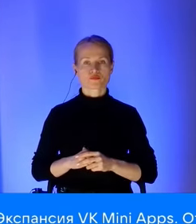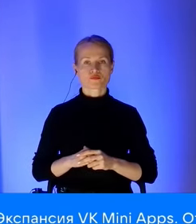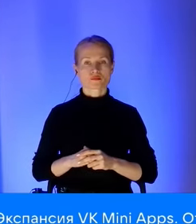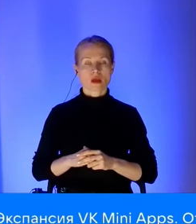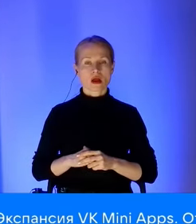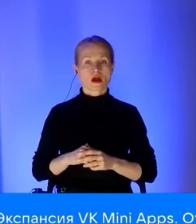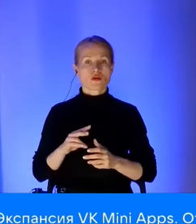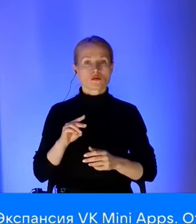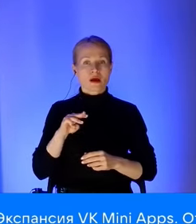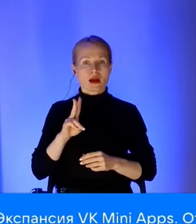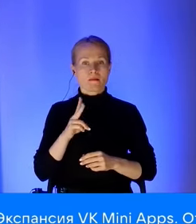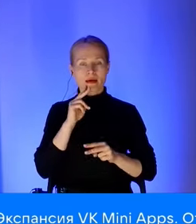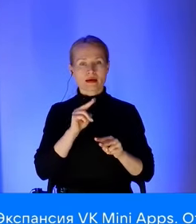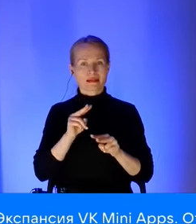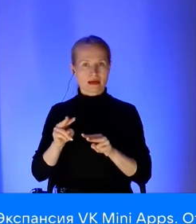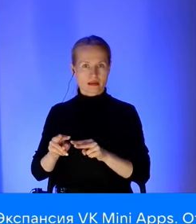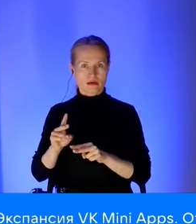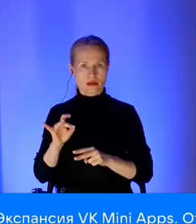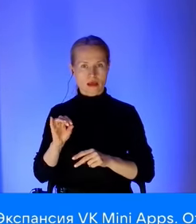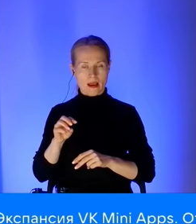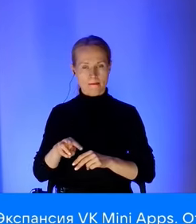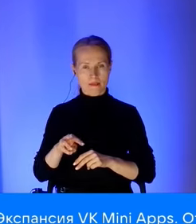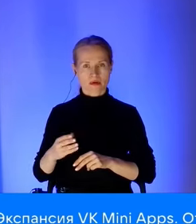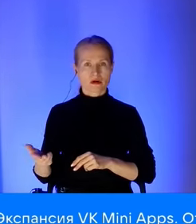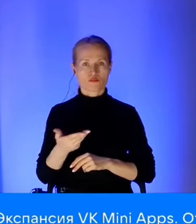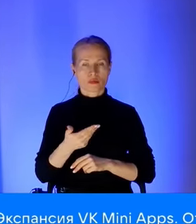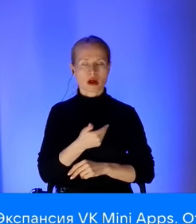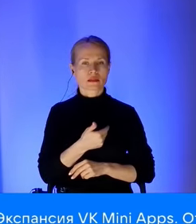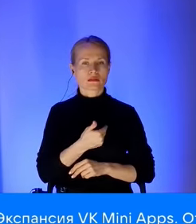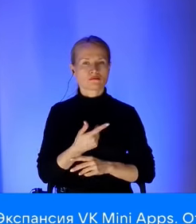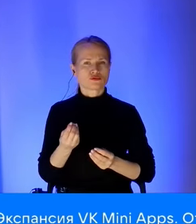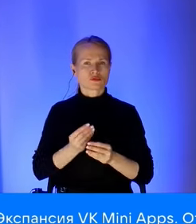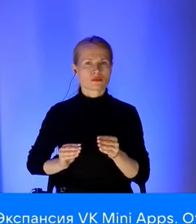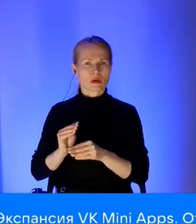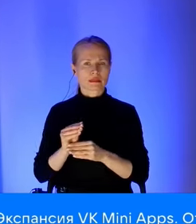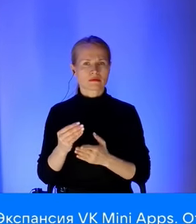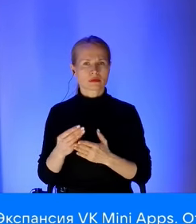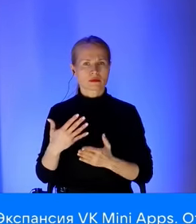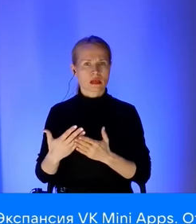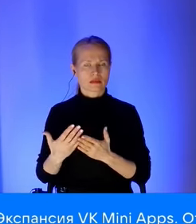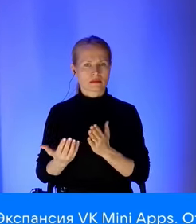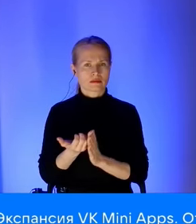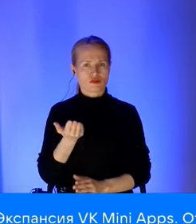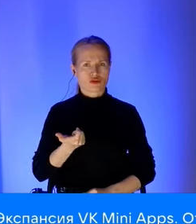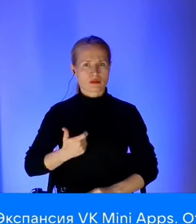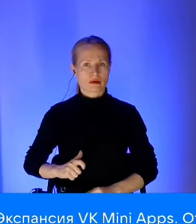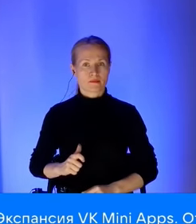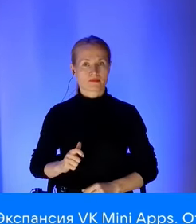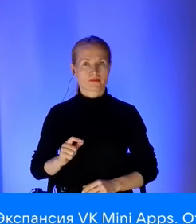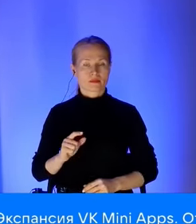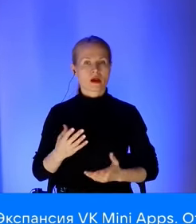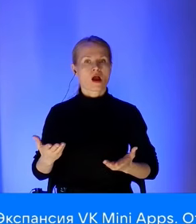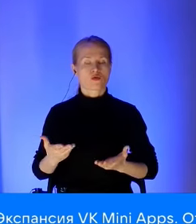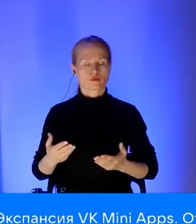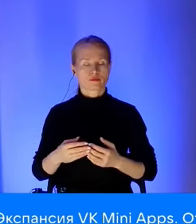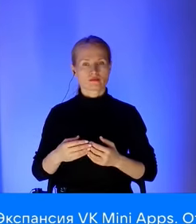Но поскольку мы контролируем рантайм, то мы хотим какую-то дополнительную ценность из этого извлекать. И так как у